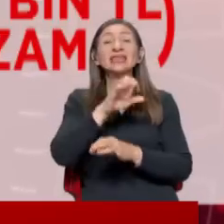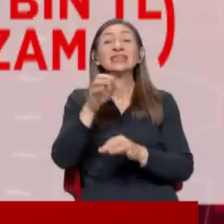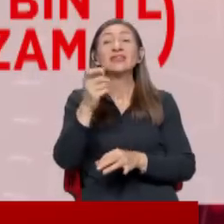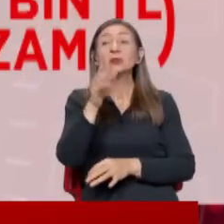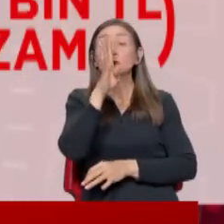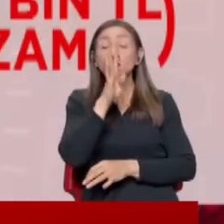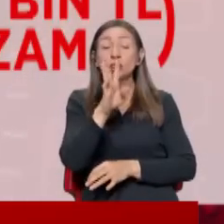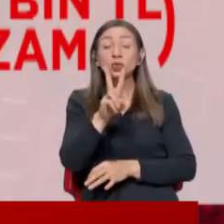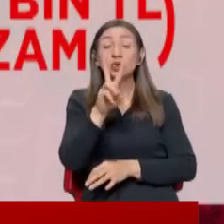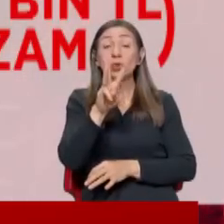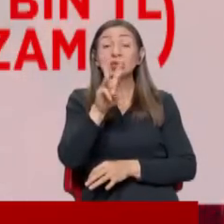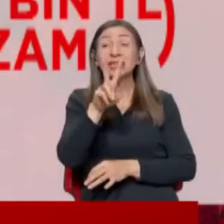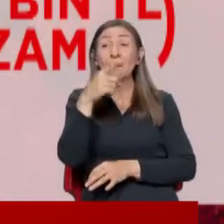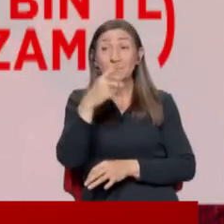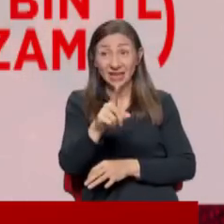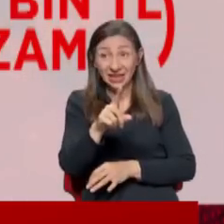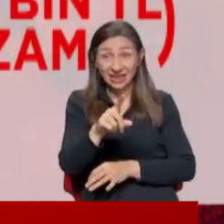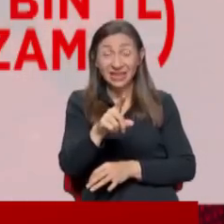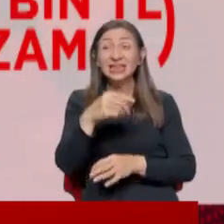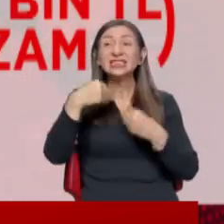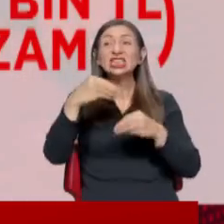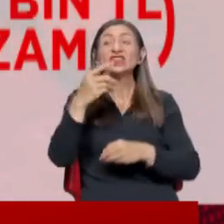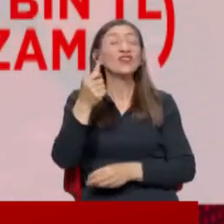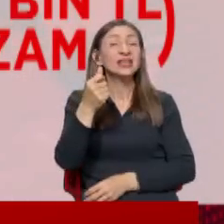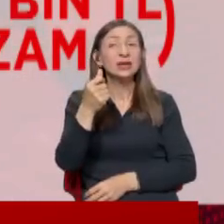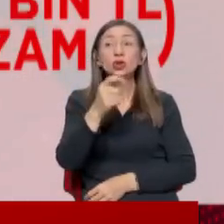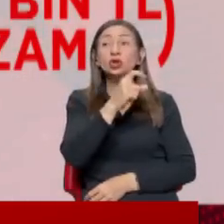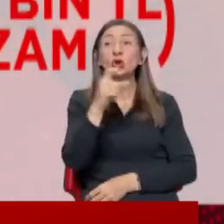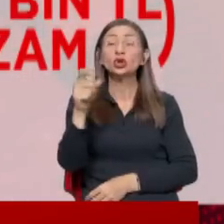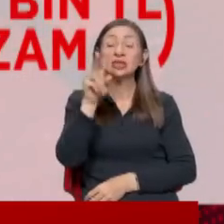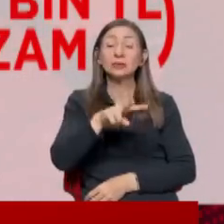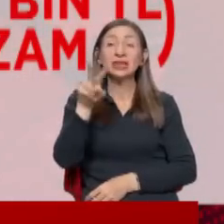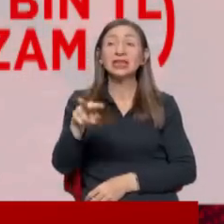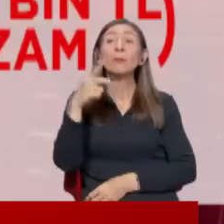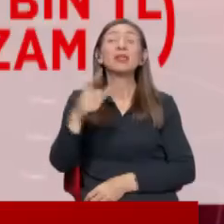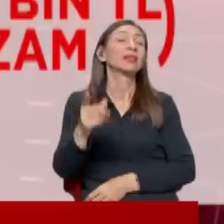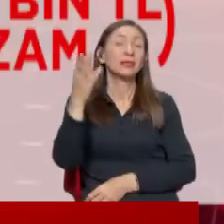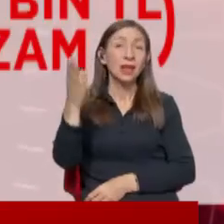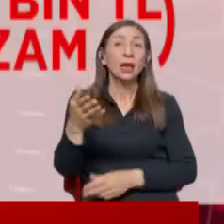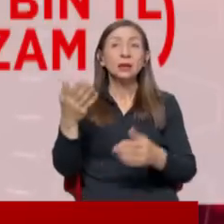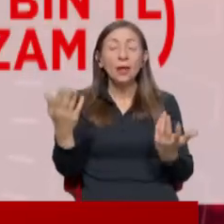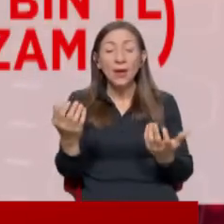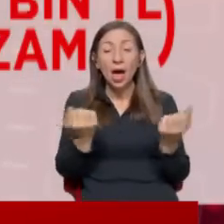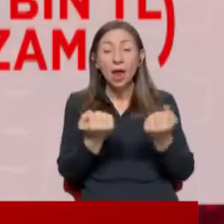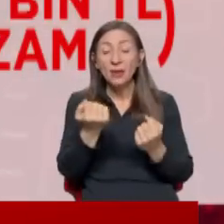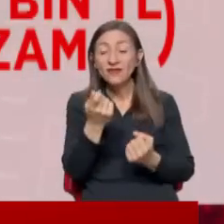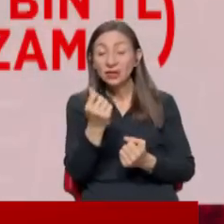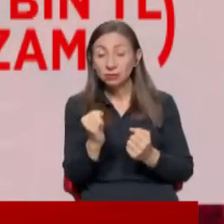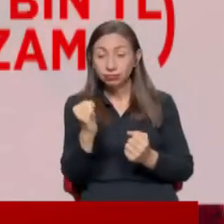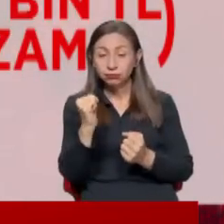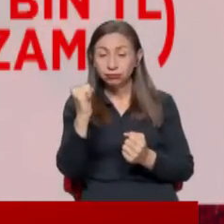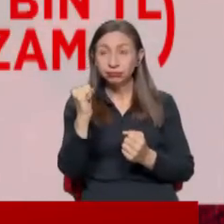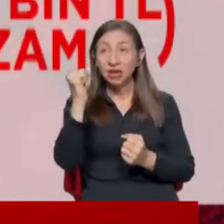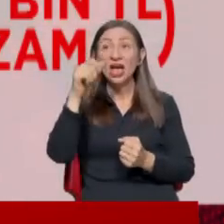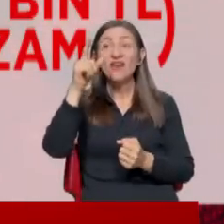fiyatı 432 bin lira, satış fiyatı da 922 bin lira. Tabii aracın fiyatı